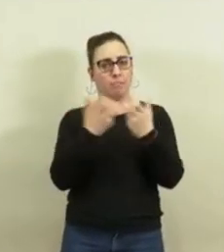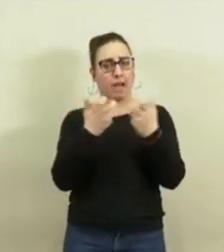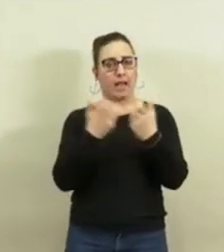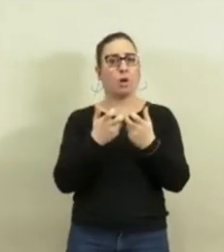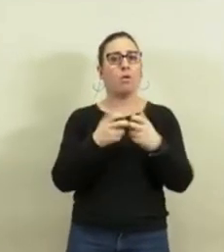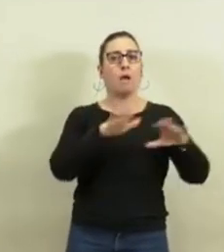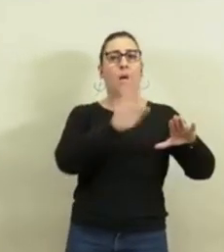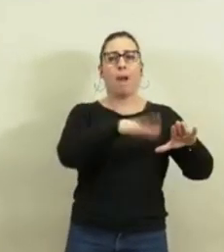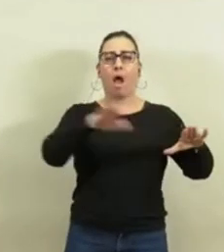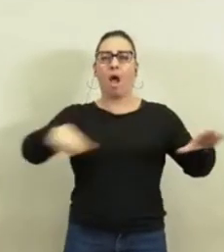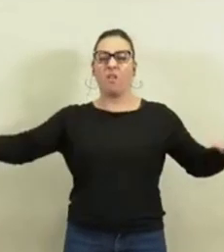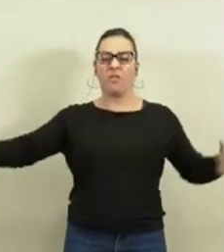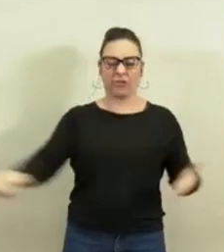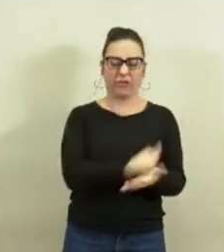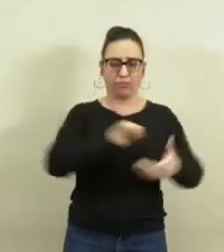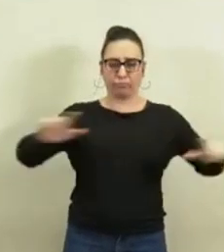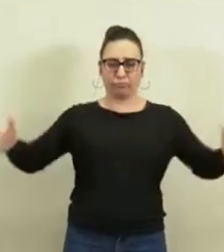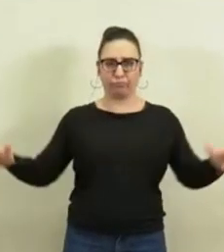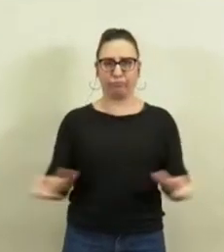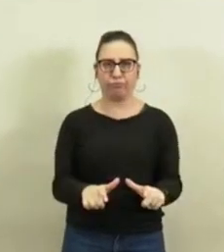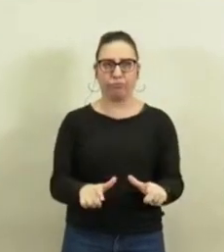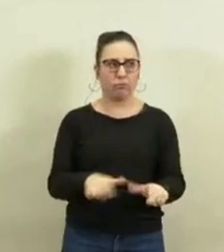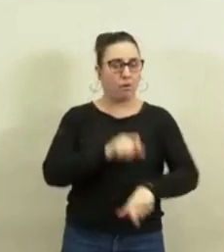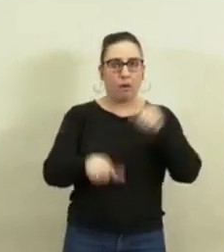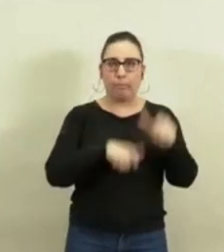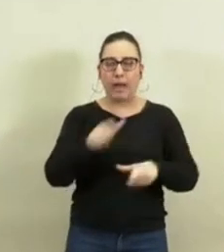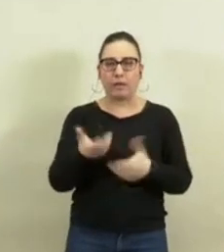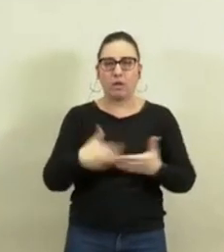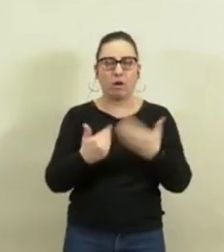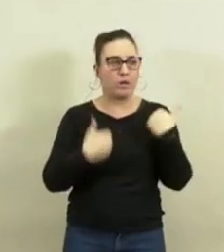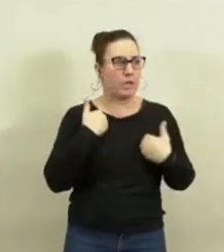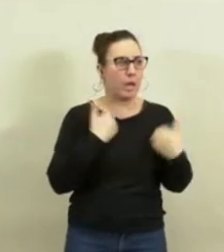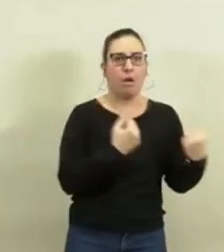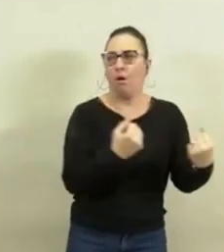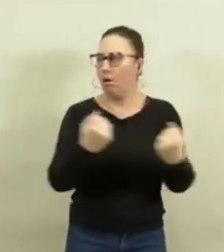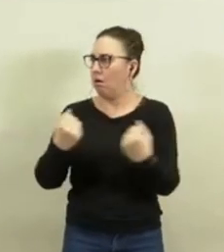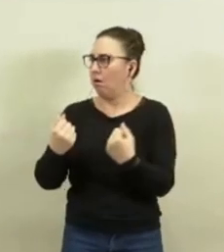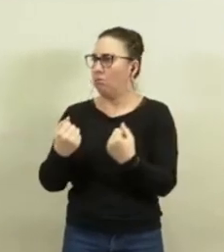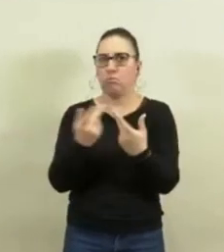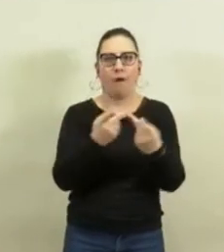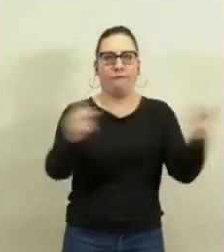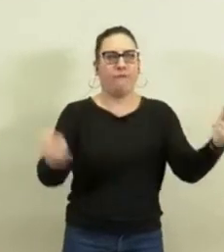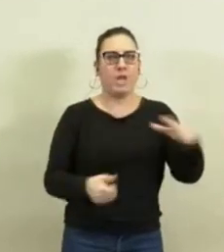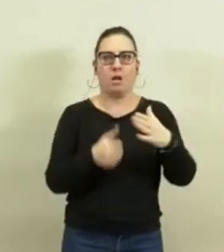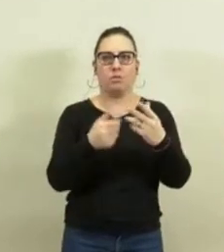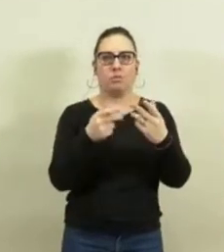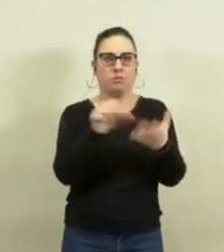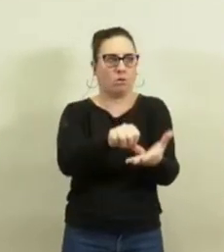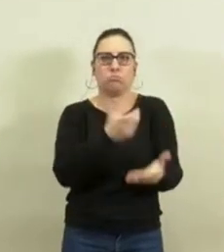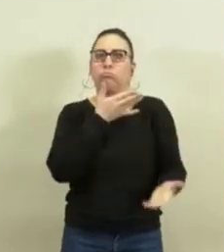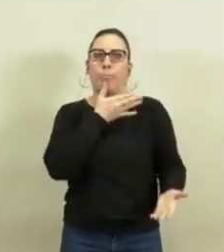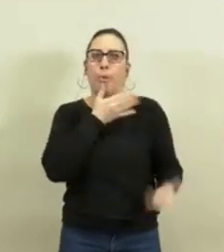des places de stationnement qui empêchent des personnes en situation de handicap de se rendre dans le centre. Vous